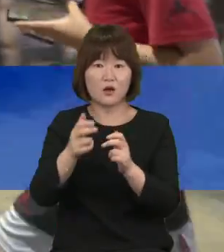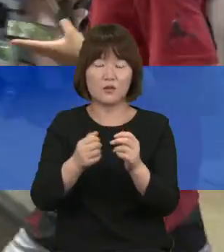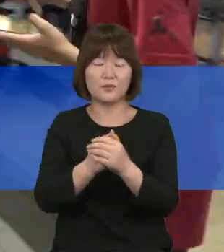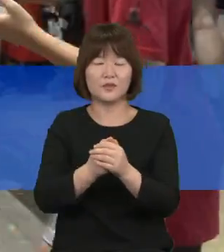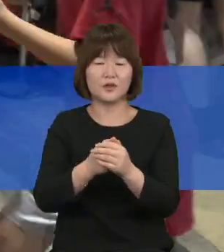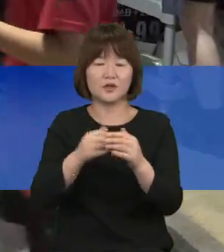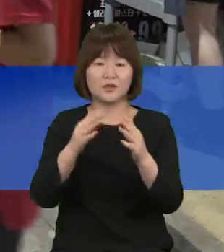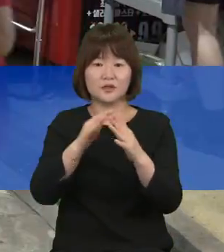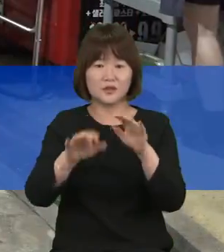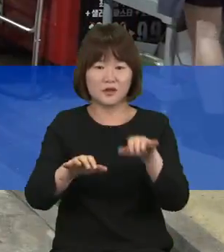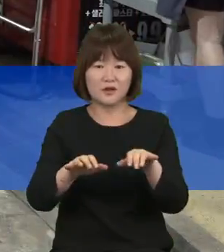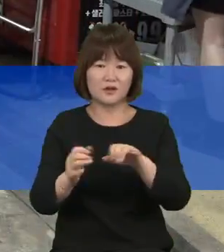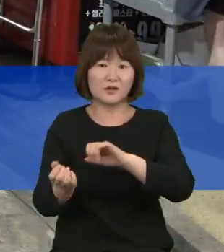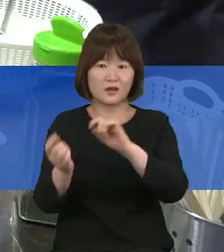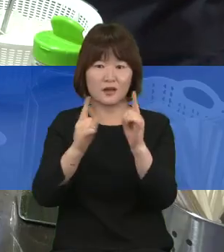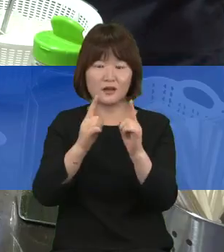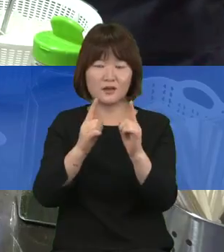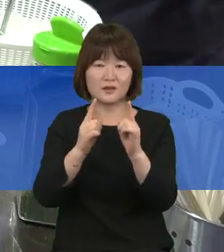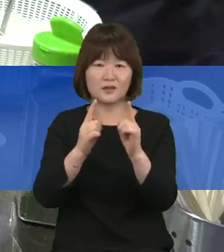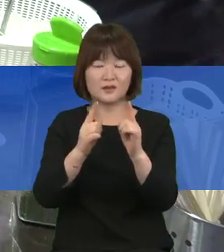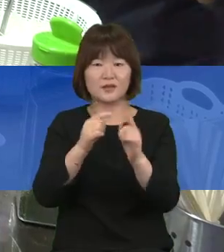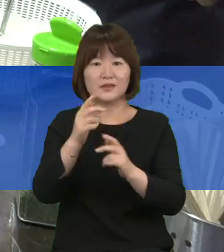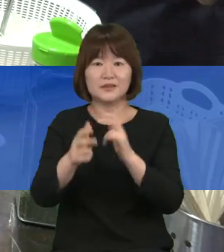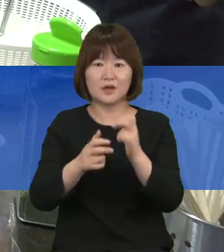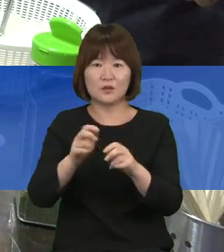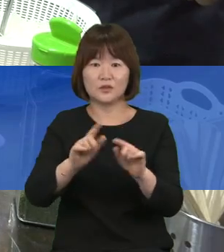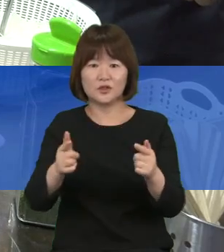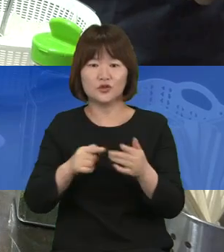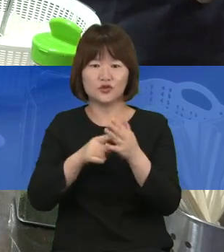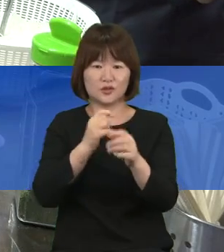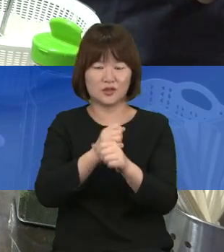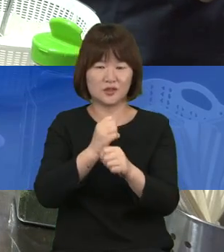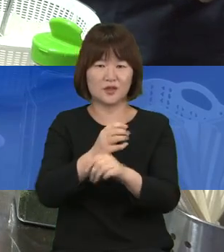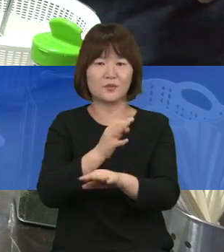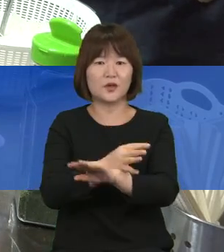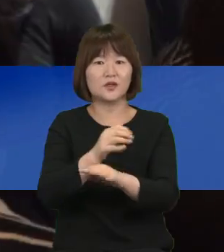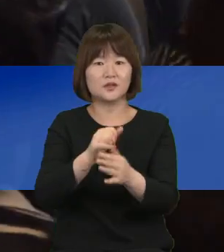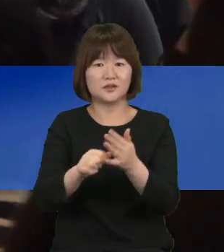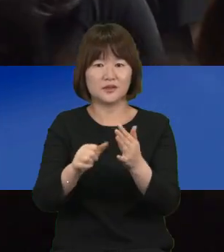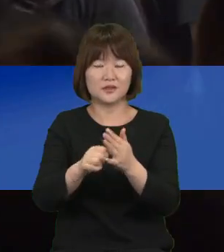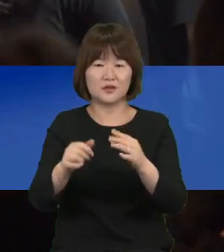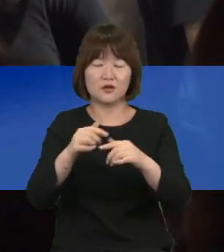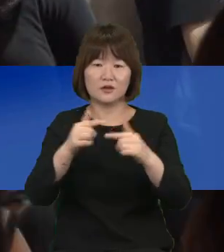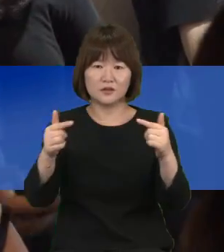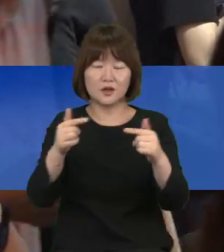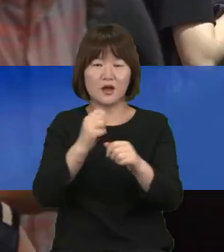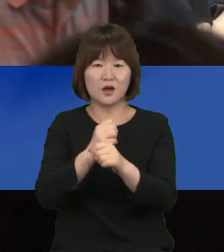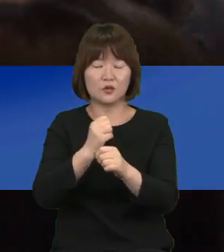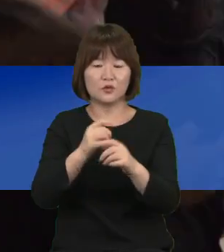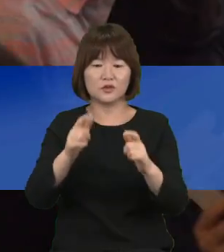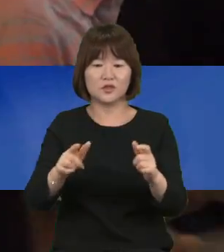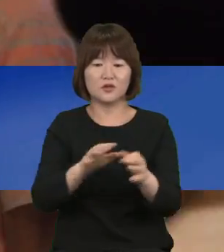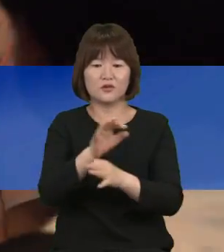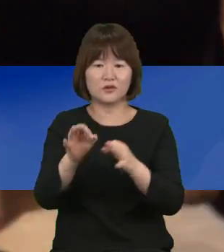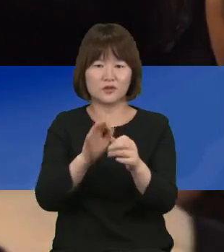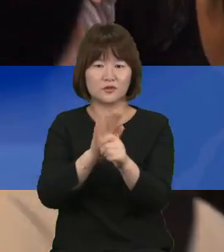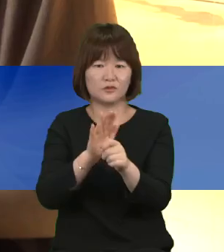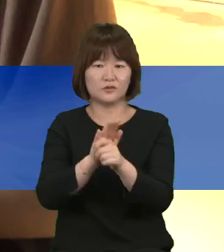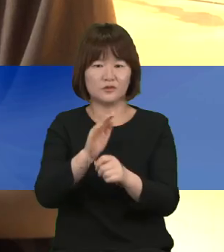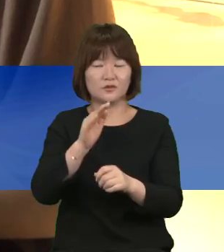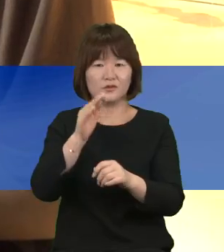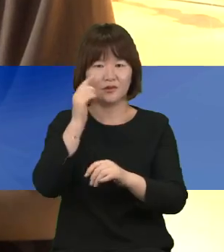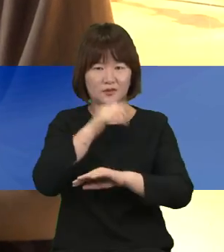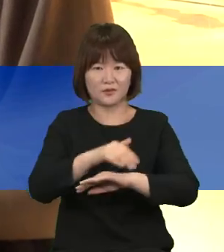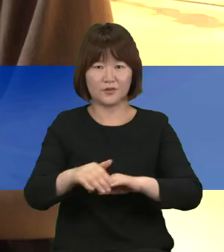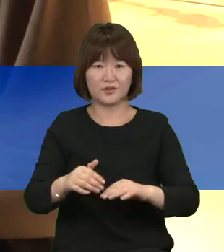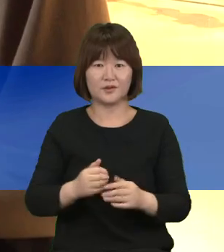우리 동네 살리기형 신흥동 도시재생 뉴딜 사업을 추진하며 시민들을 위한 편의시설을 확충하고 지역경제에도 기여하도록